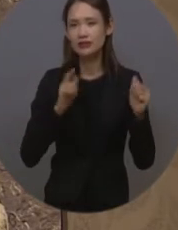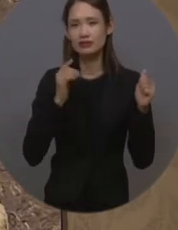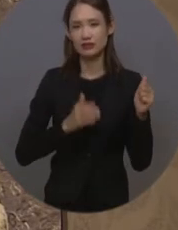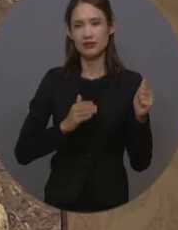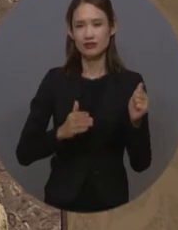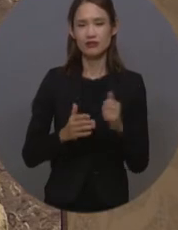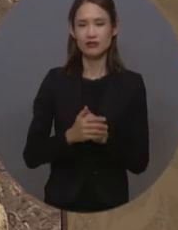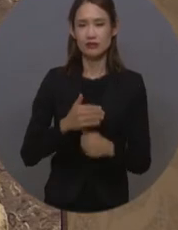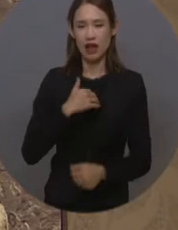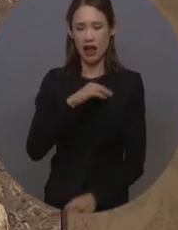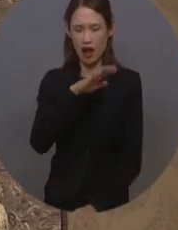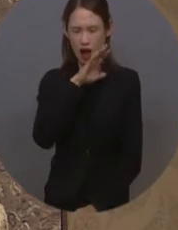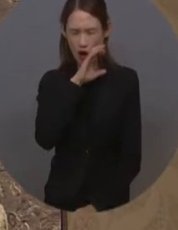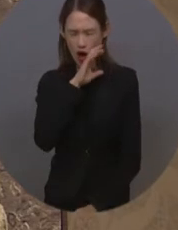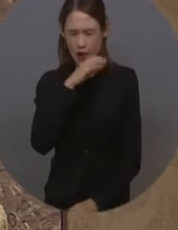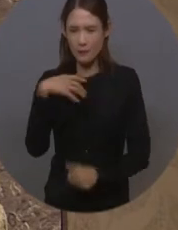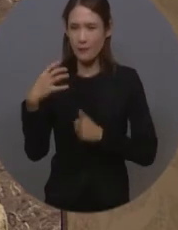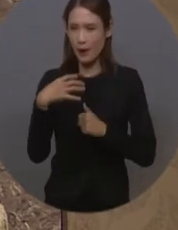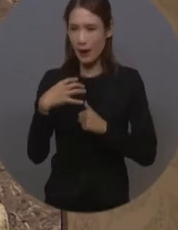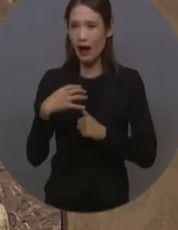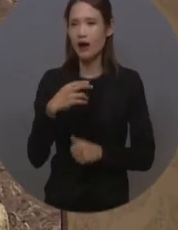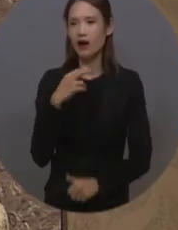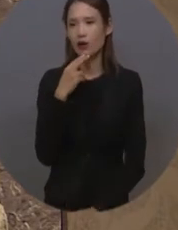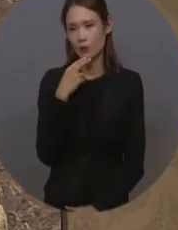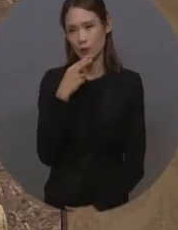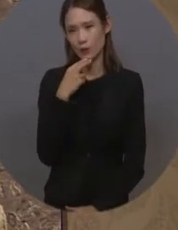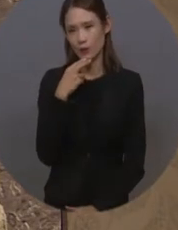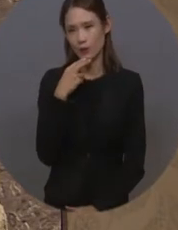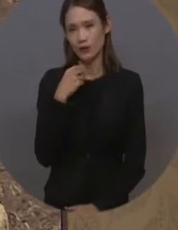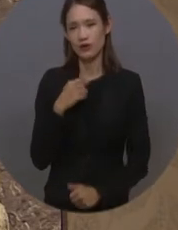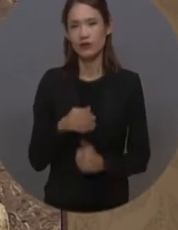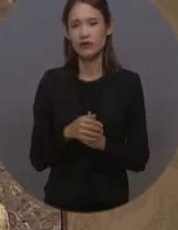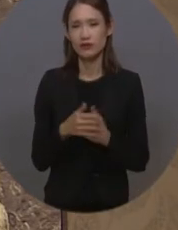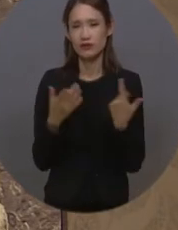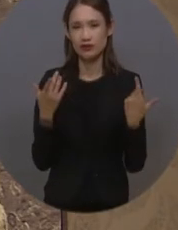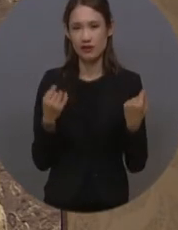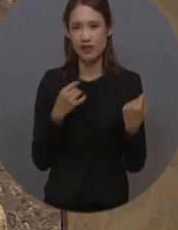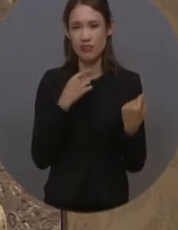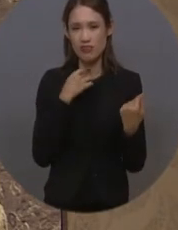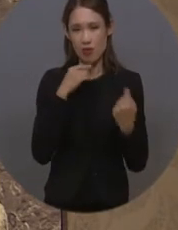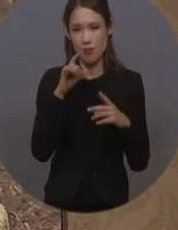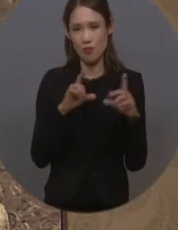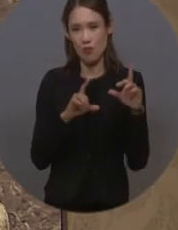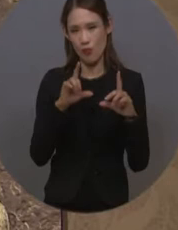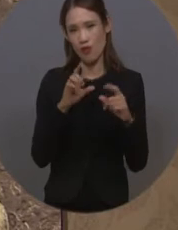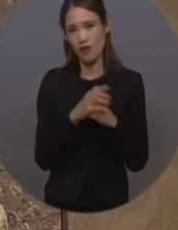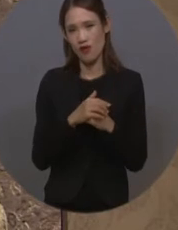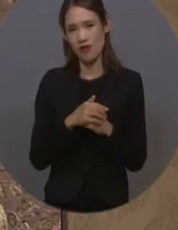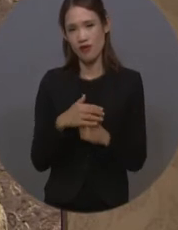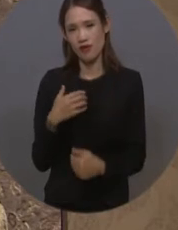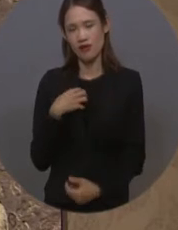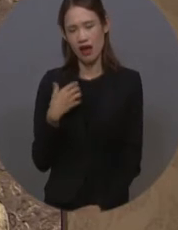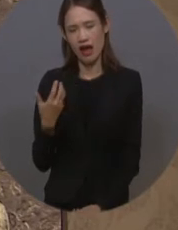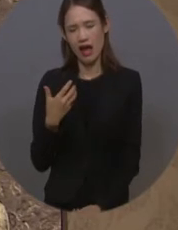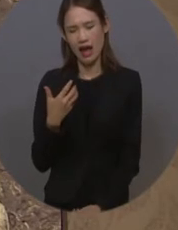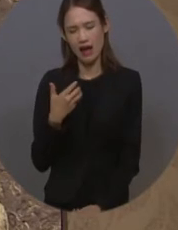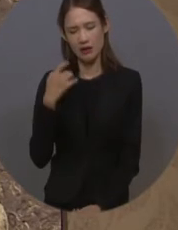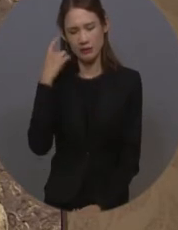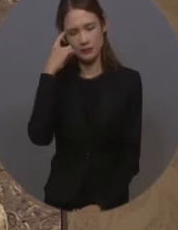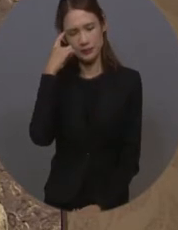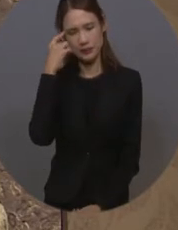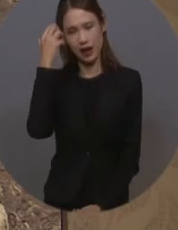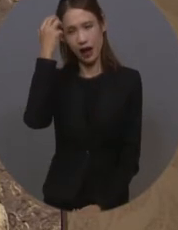번도 저를 원망하거나 탓하지 않고 그랬던 모습이 저한테는 참 아픔으로